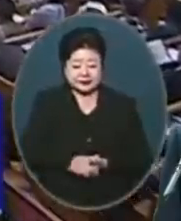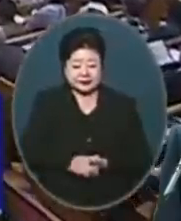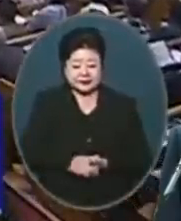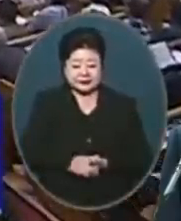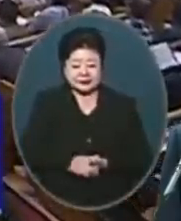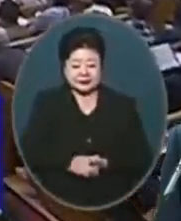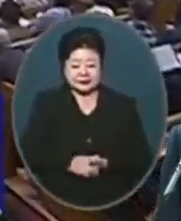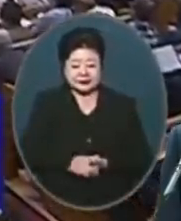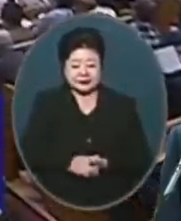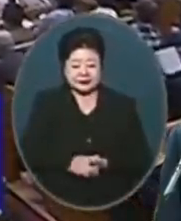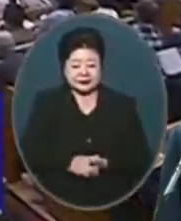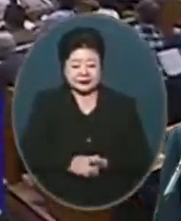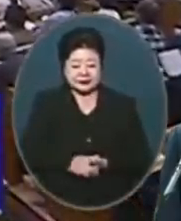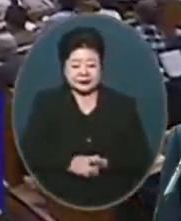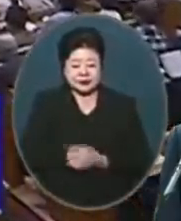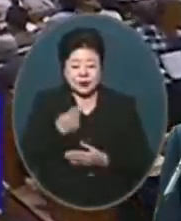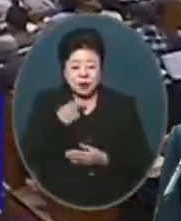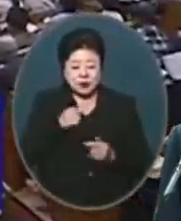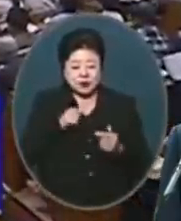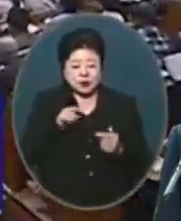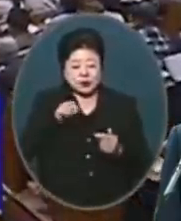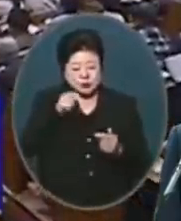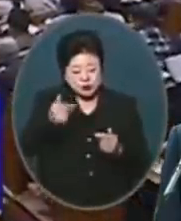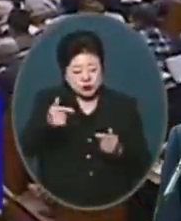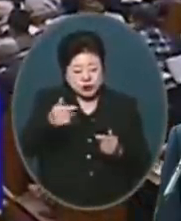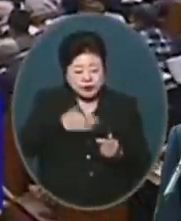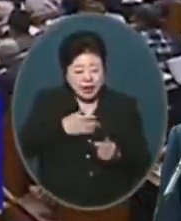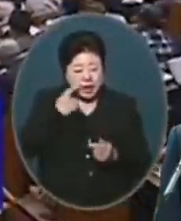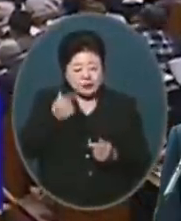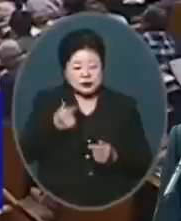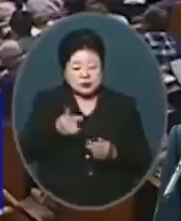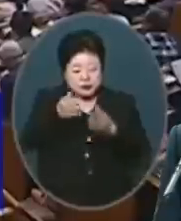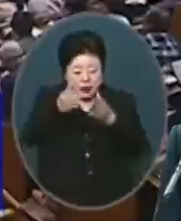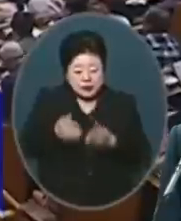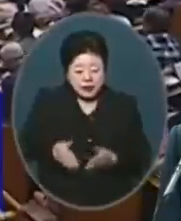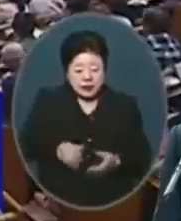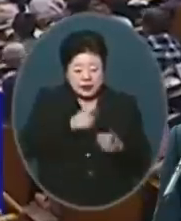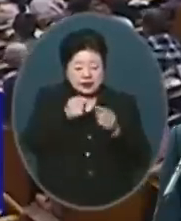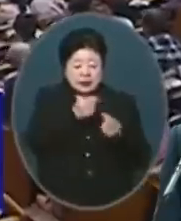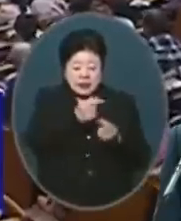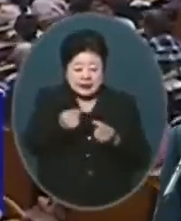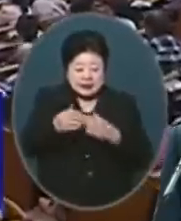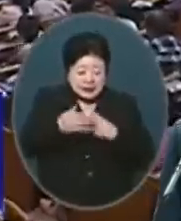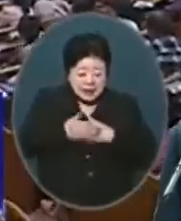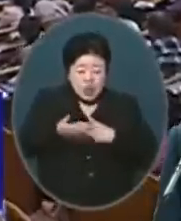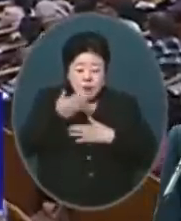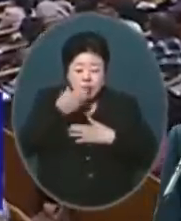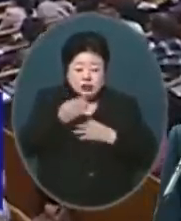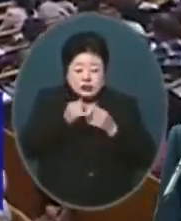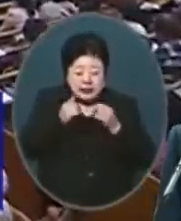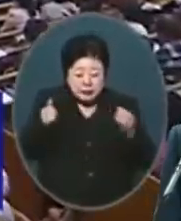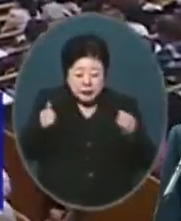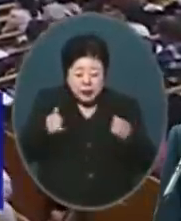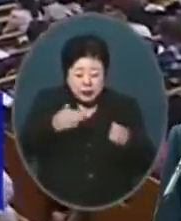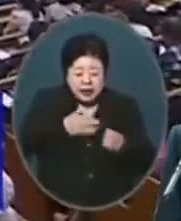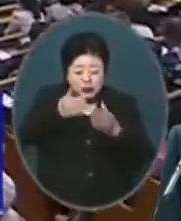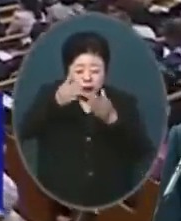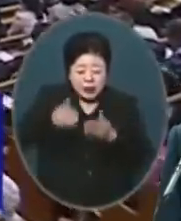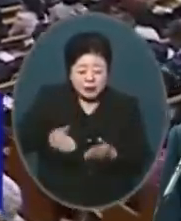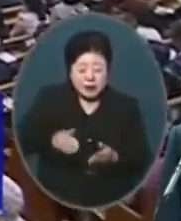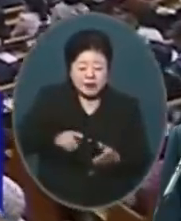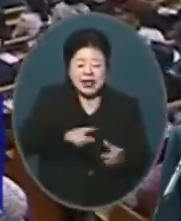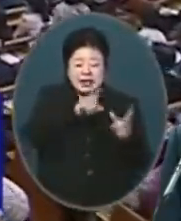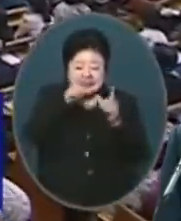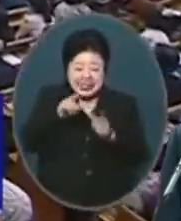살아계신 아버지께서 나를 보내시면 내가 아버지로 말미암아 사는 것 같이 나를 먹는 그 사람도